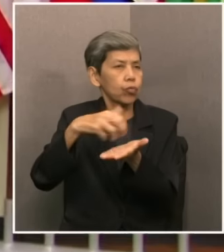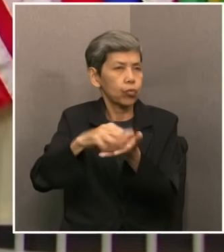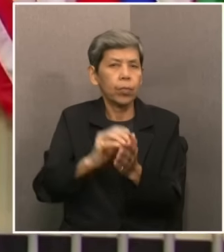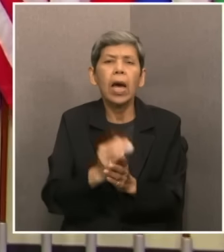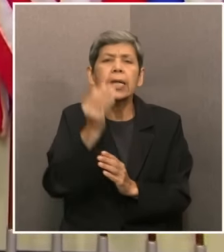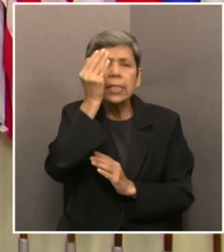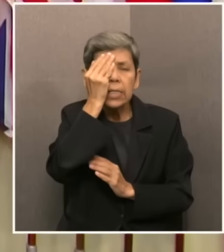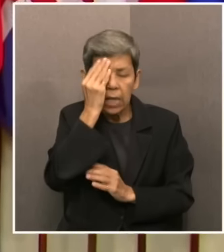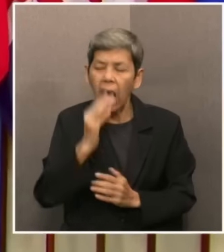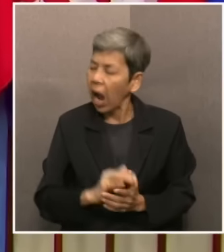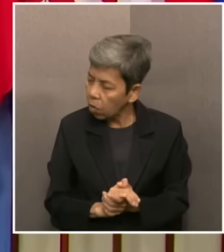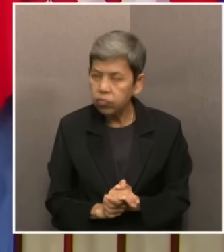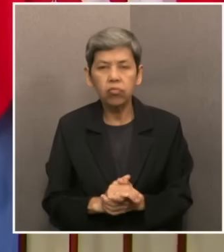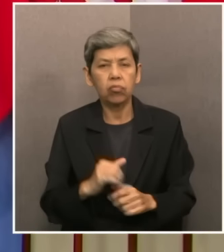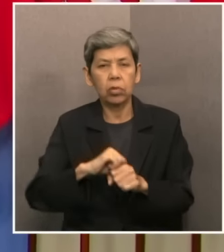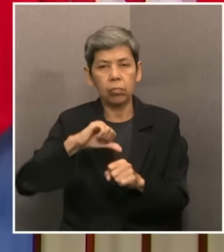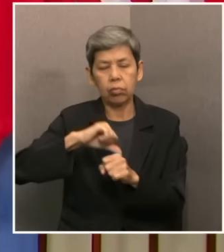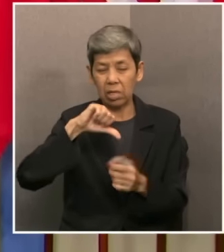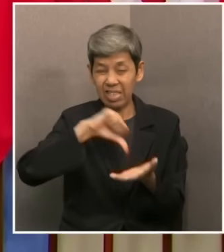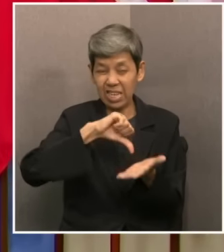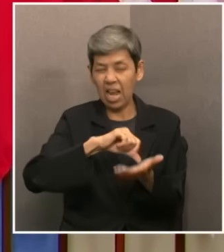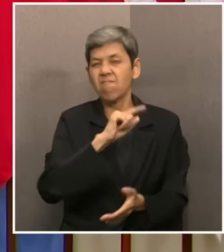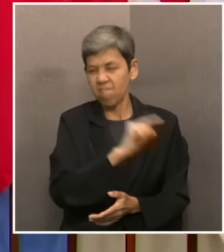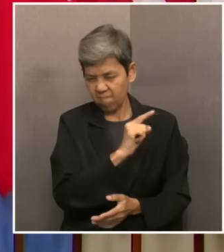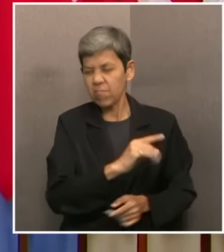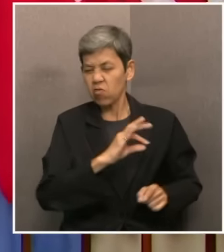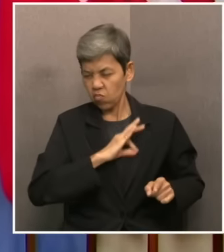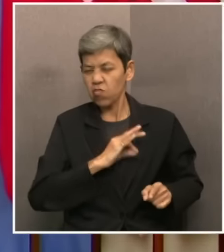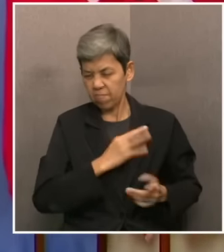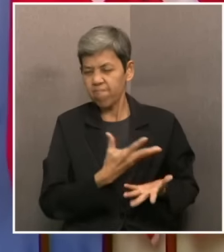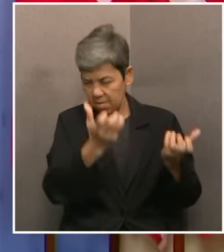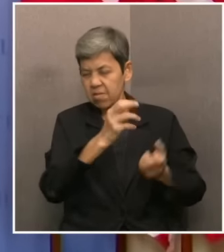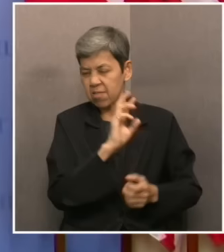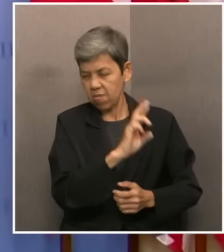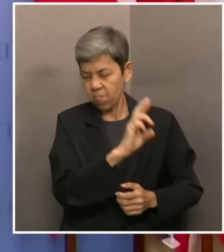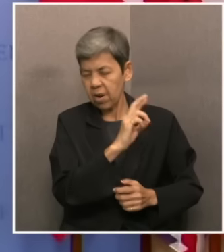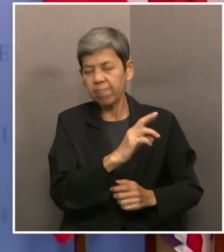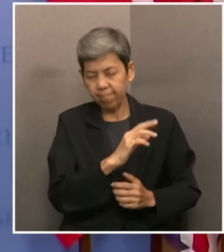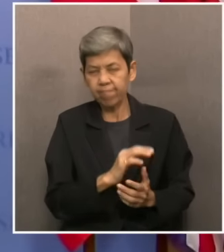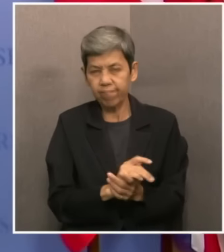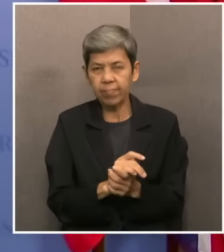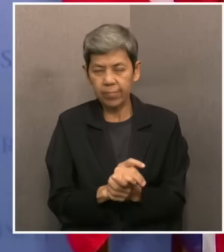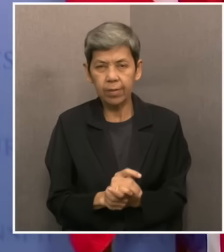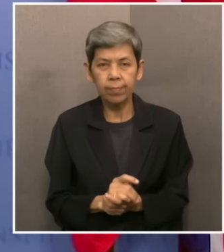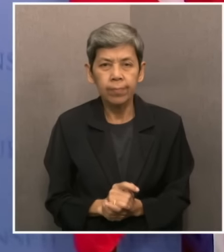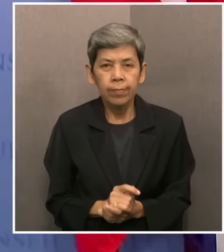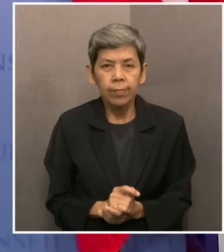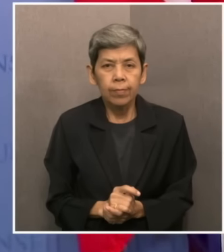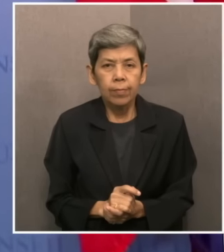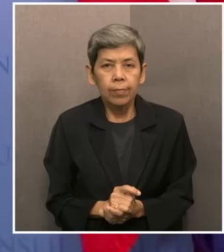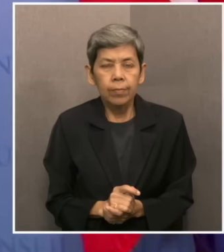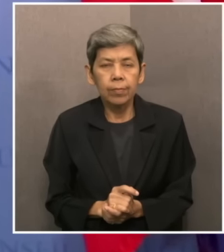สราเอลจะเอาคืนค่ะและอิหร่านจะต้องรู้สึกถึงผลของการกระทำของตัวเองในเร็วๆนี้ค่ะ